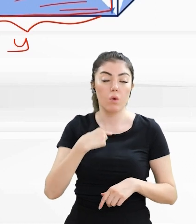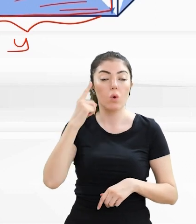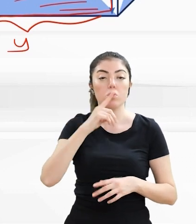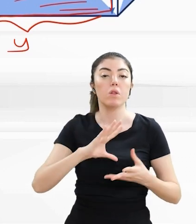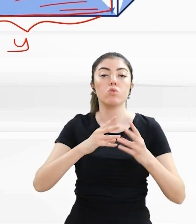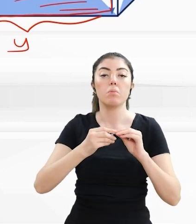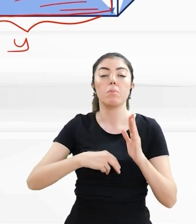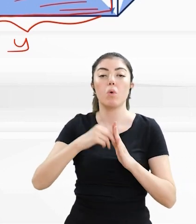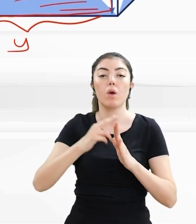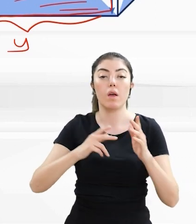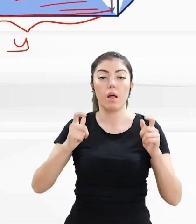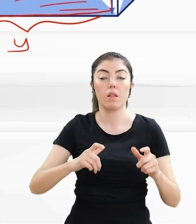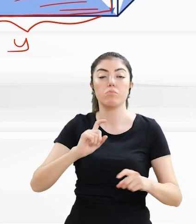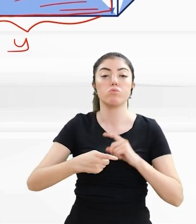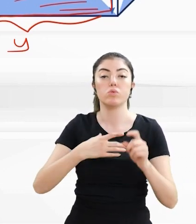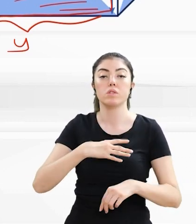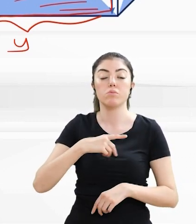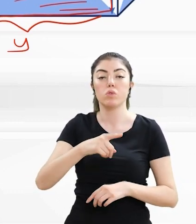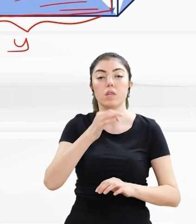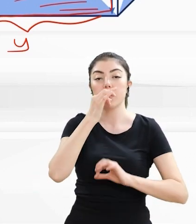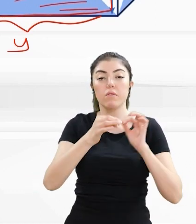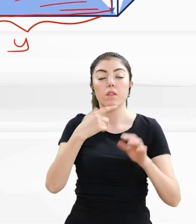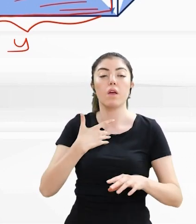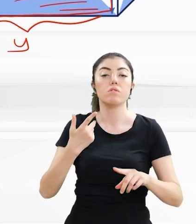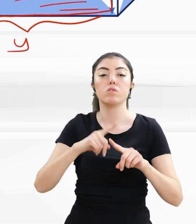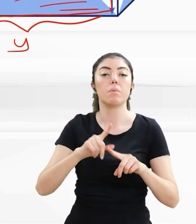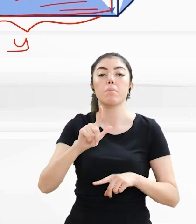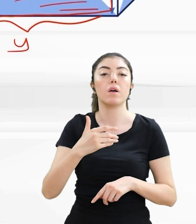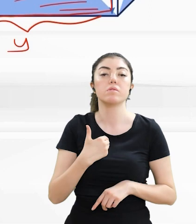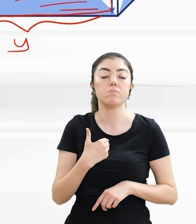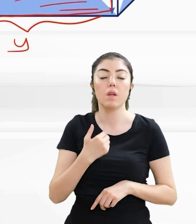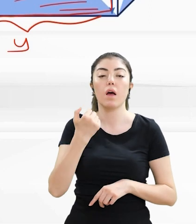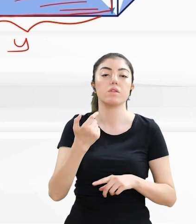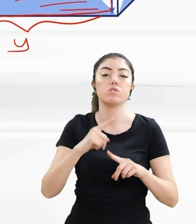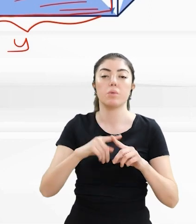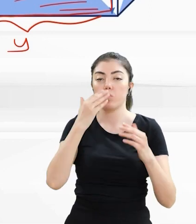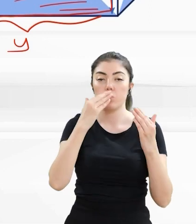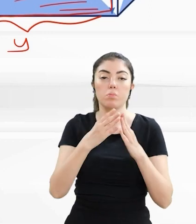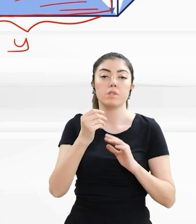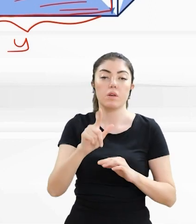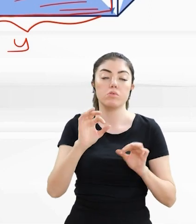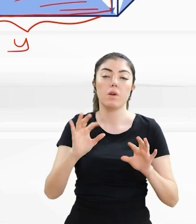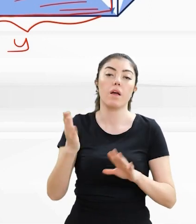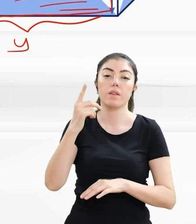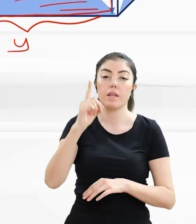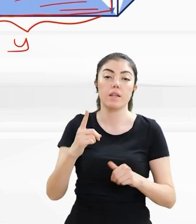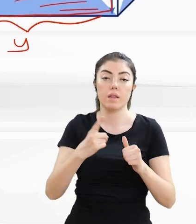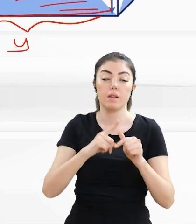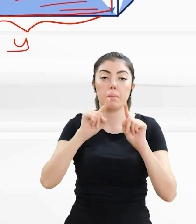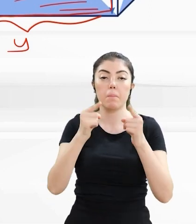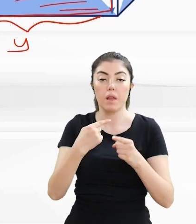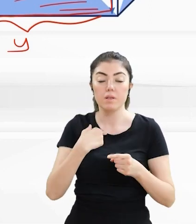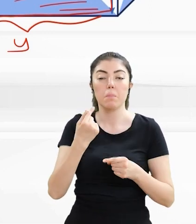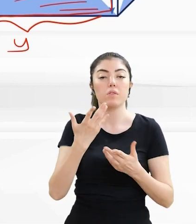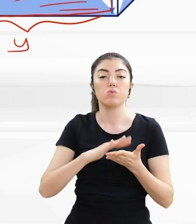vardı o zaman toplam boyanın alanı bulabilmek için de bu ifade ile çarp mamız lazım alt ile çarptığımız lazım şimdi gelin ilk önce